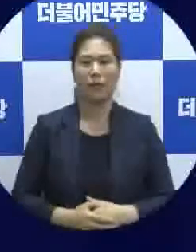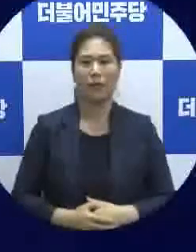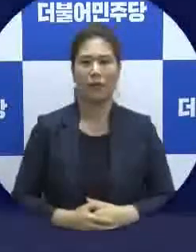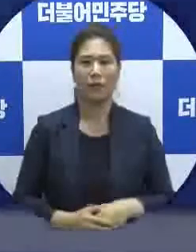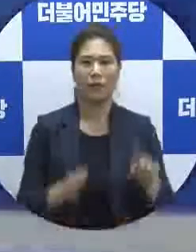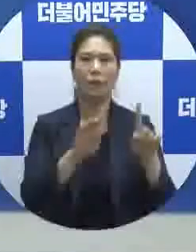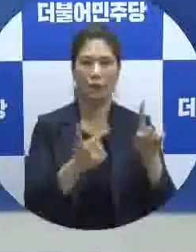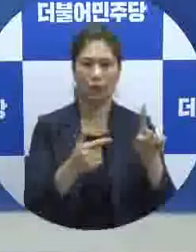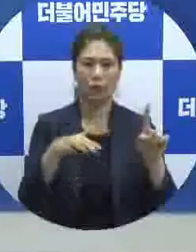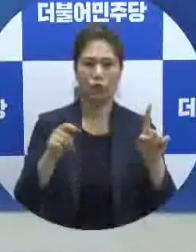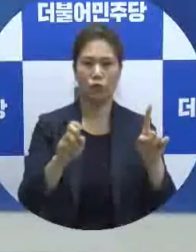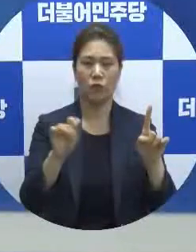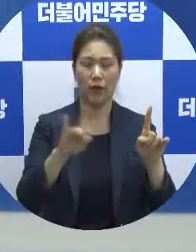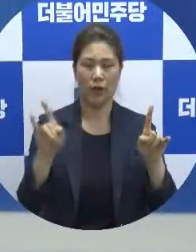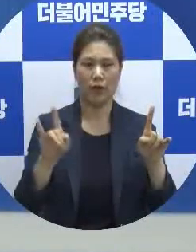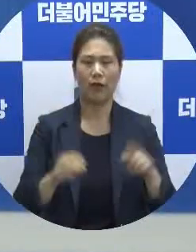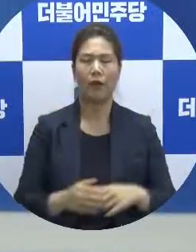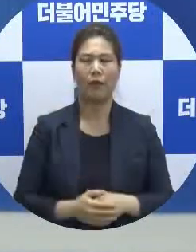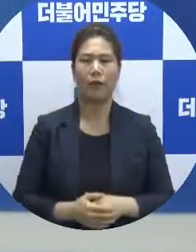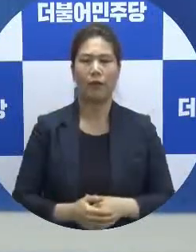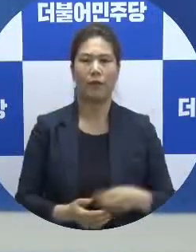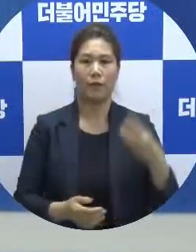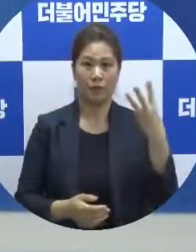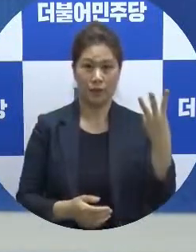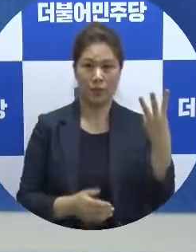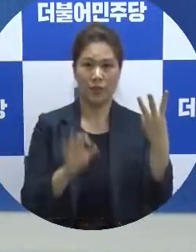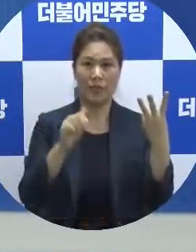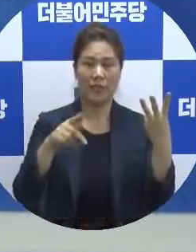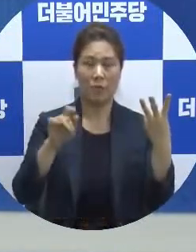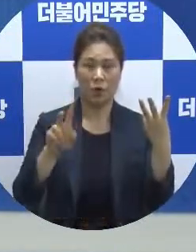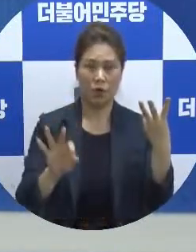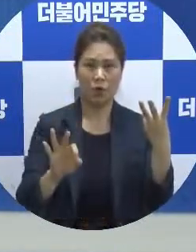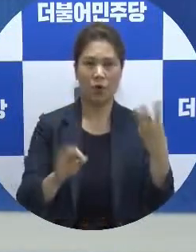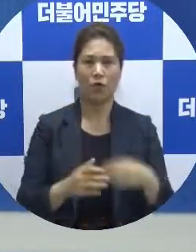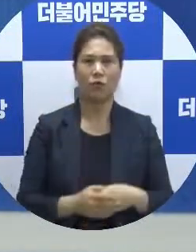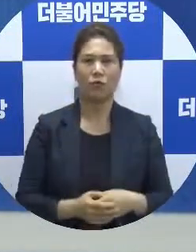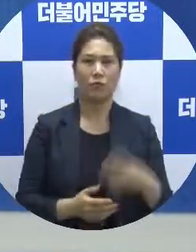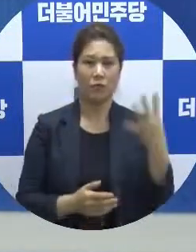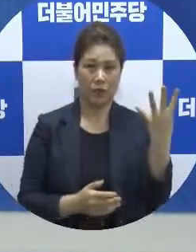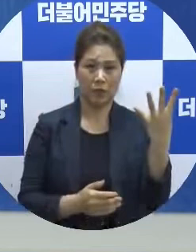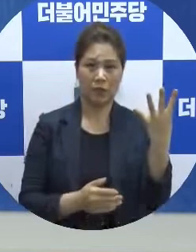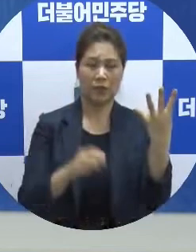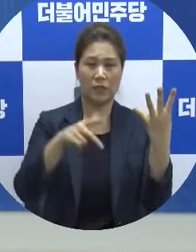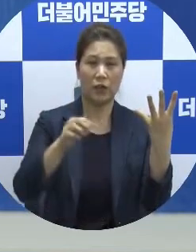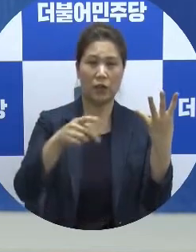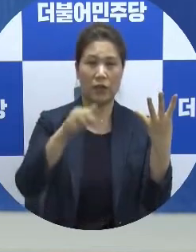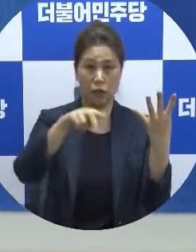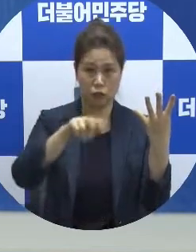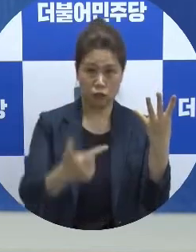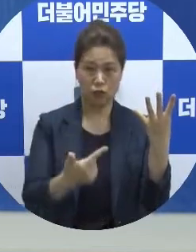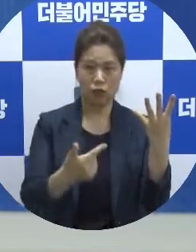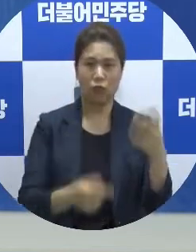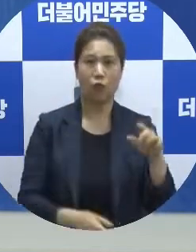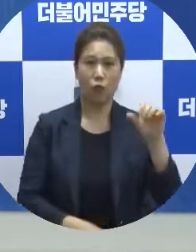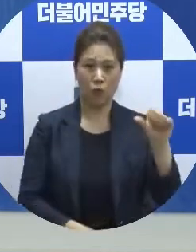기호 1번 추미애, 기호 3번 이재명, 기호 4번 정세균,